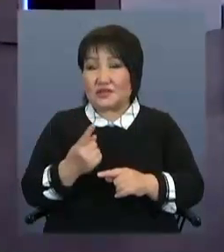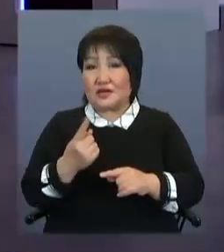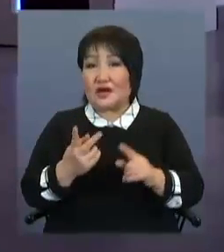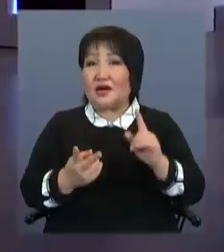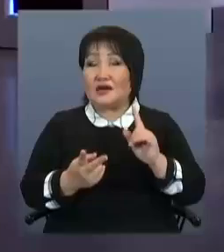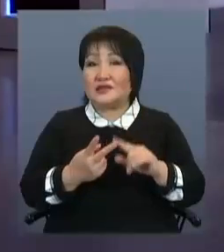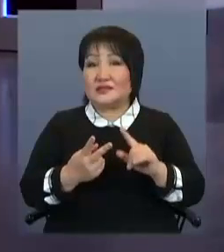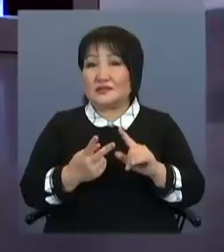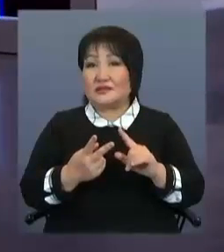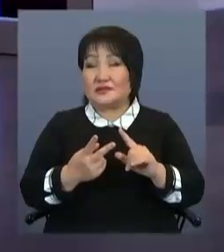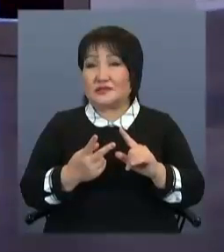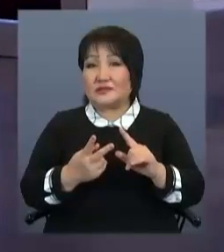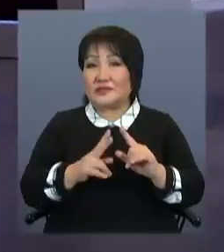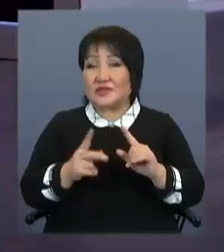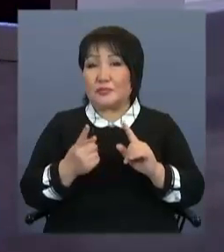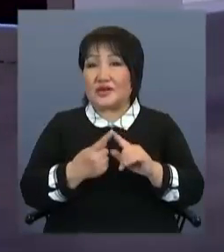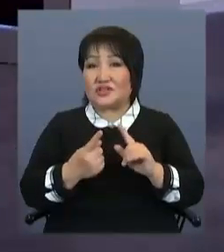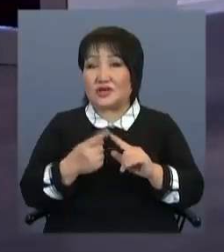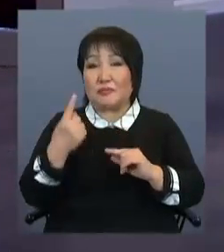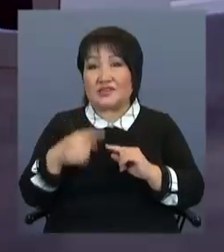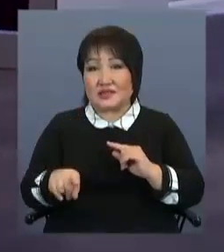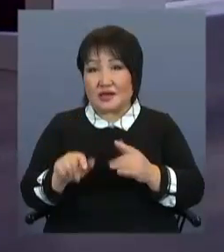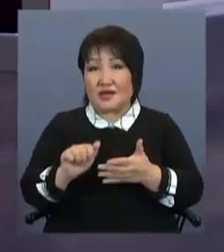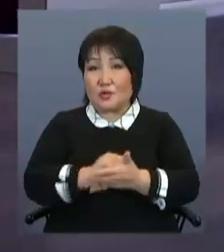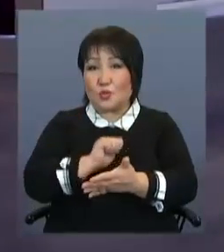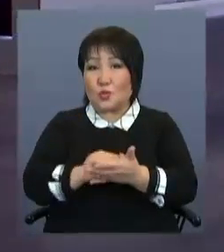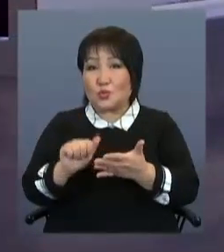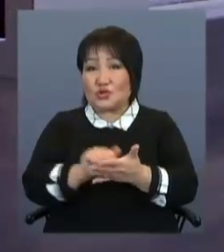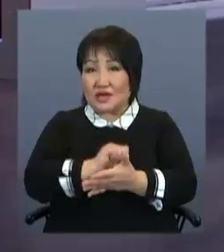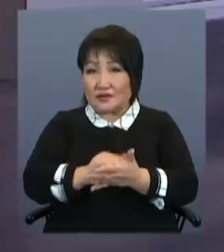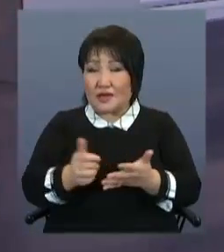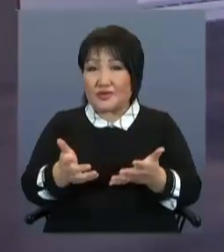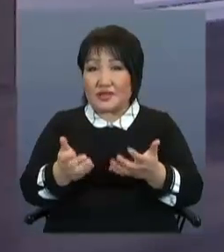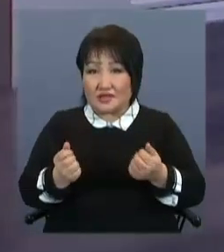екінші емес, біріншісі басқа құжат қабылдағанда мына